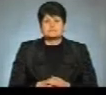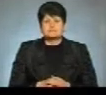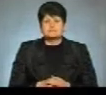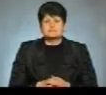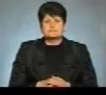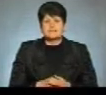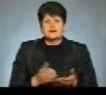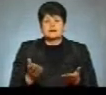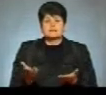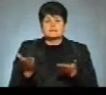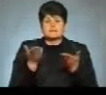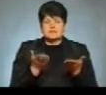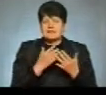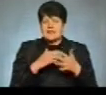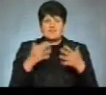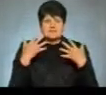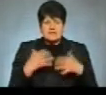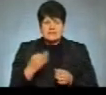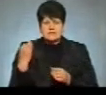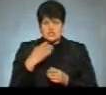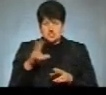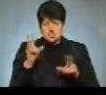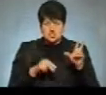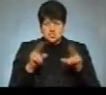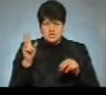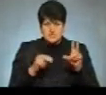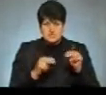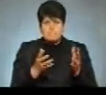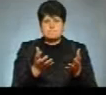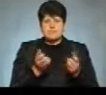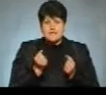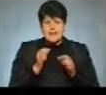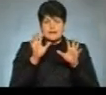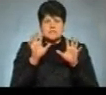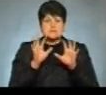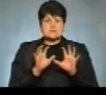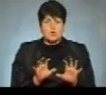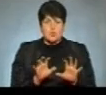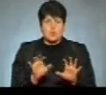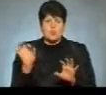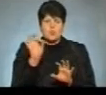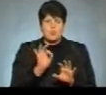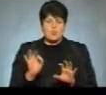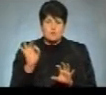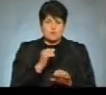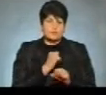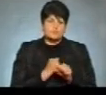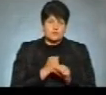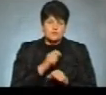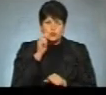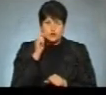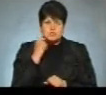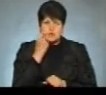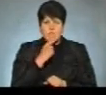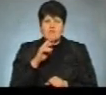Закликаю не втратити історичний шанс прийняти закон про функціонування української мови